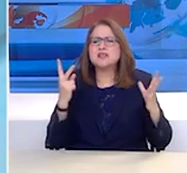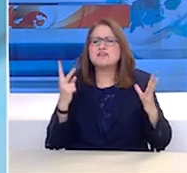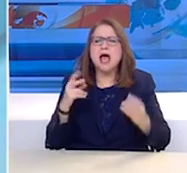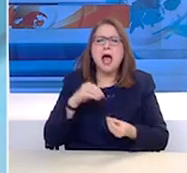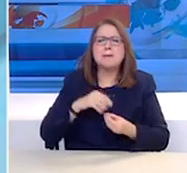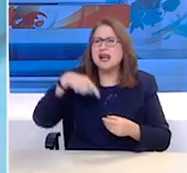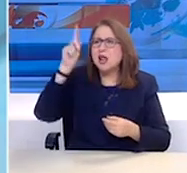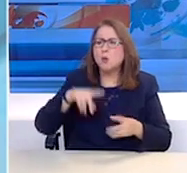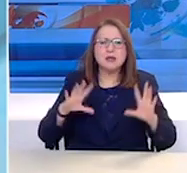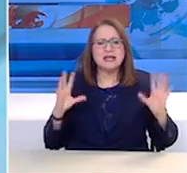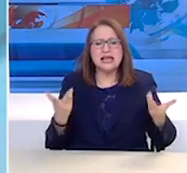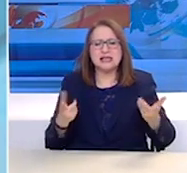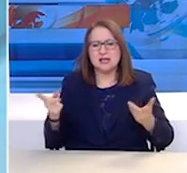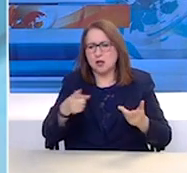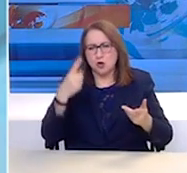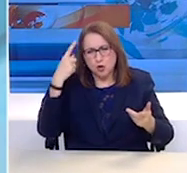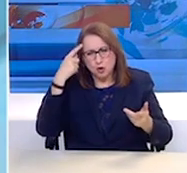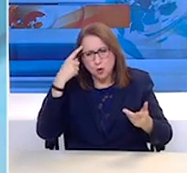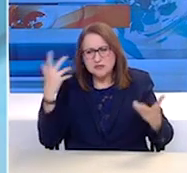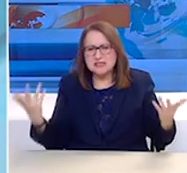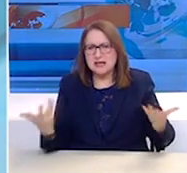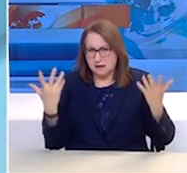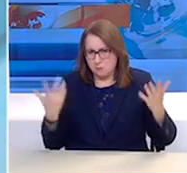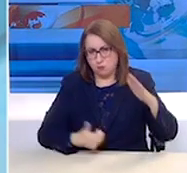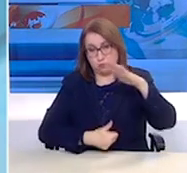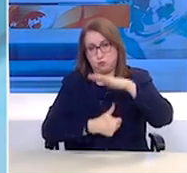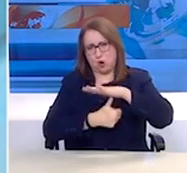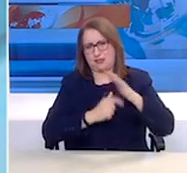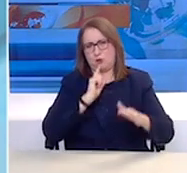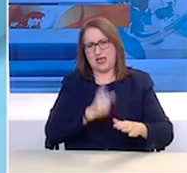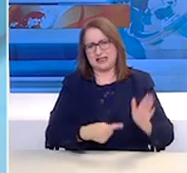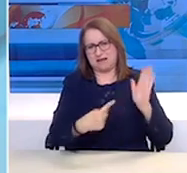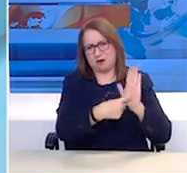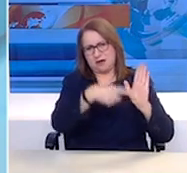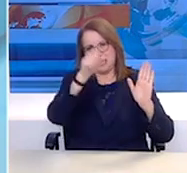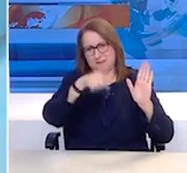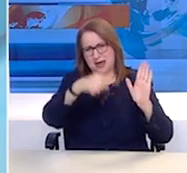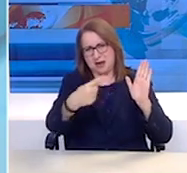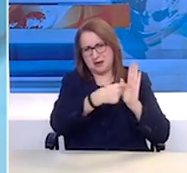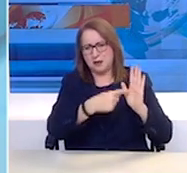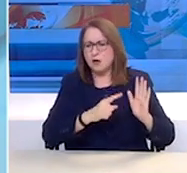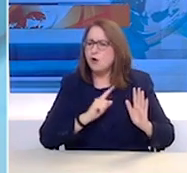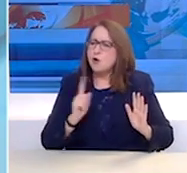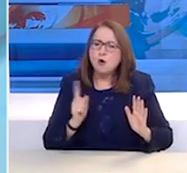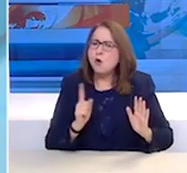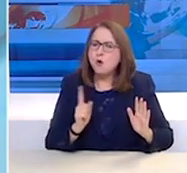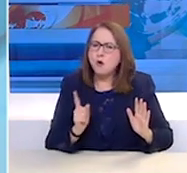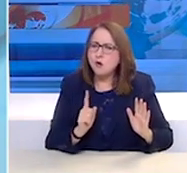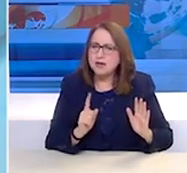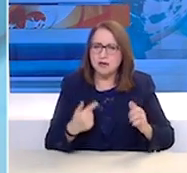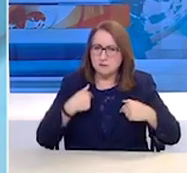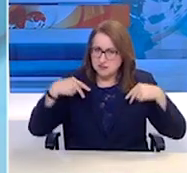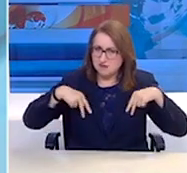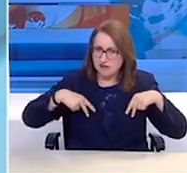σκία ή κάποια προεδρικά διατάγματα. Υπάρχει συγκεκριμένη επιστημονική υποεπιστημονικό